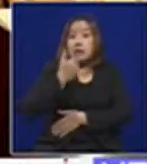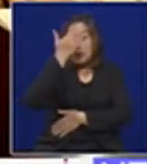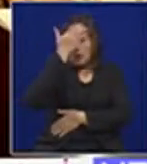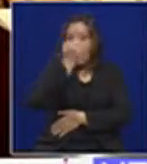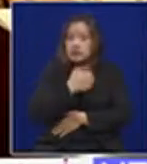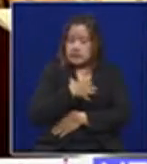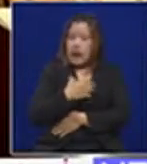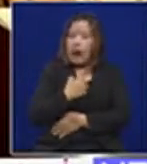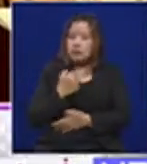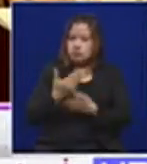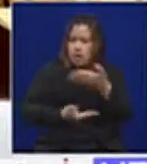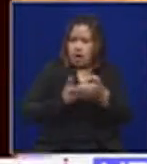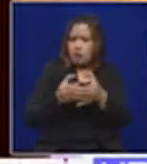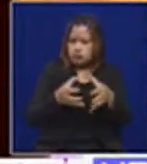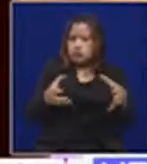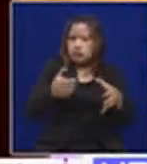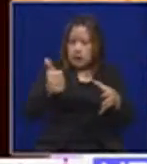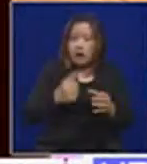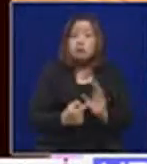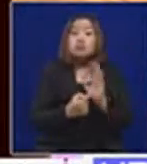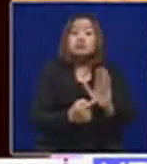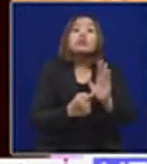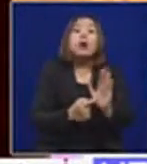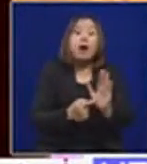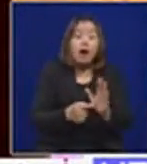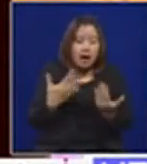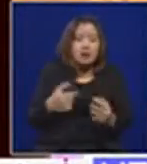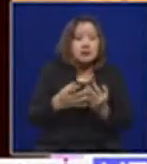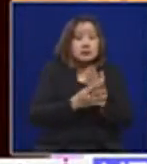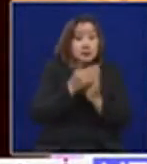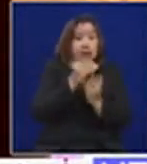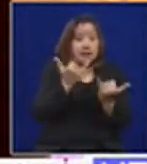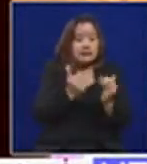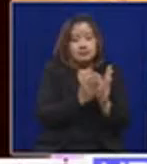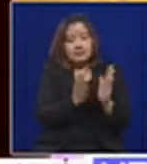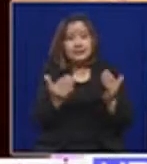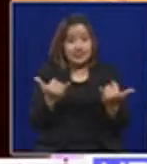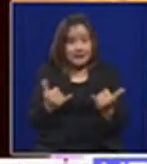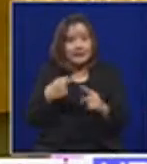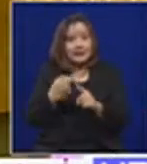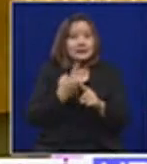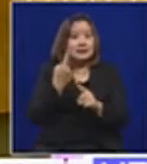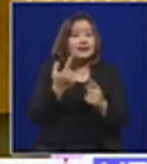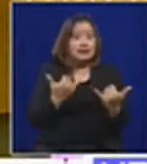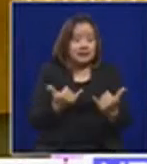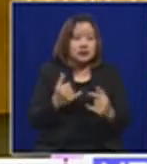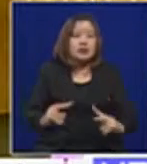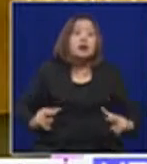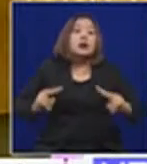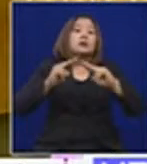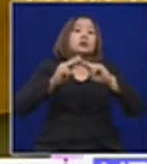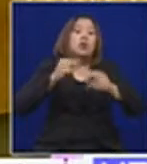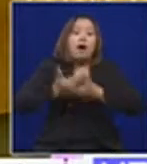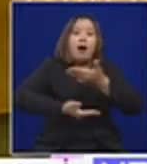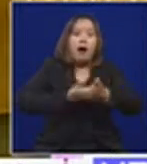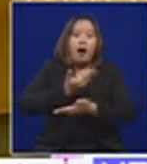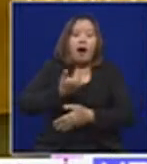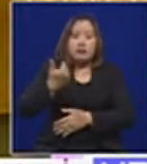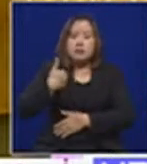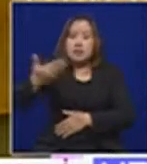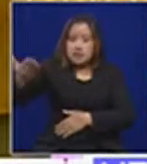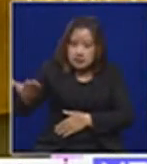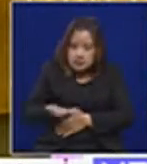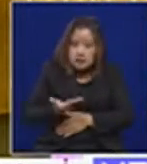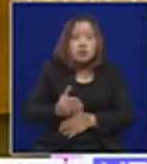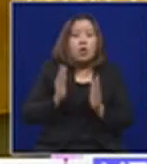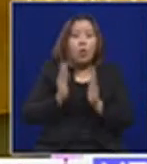มีความคืบหน้าไม่แพ้กันเห็นได้จากตั้งแต่ช่วงต้นสัปดาห์ที่ผ่านมากระทรวงพาณิชย์เรียกผู้อำนวยการสำนักงานส่งเสริมการค้าระหว่างประเ